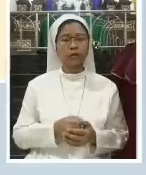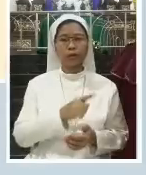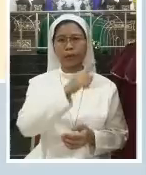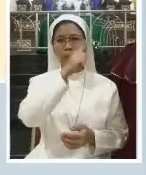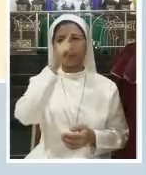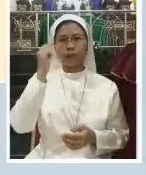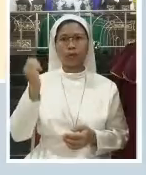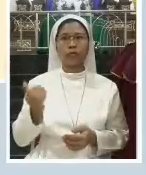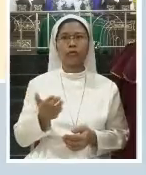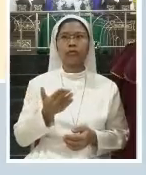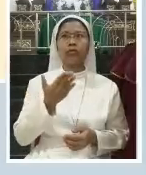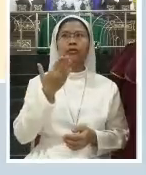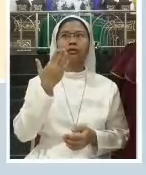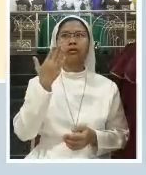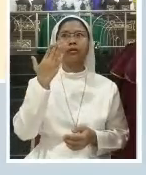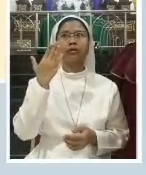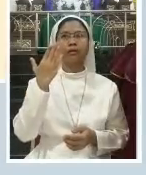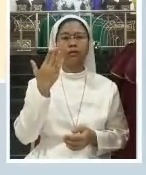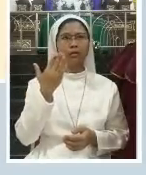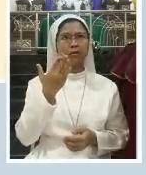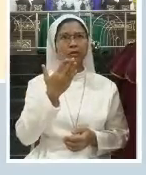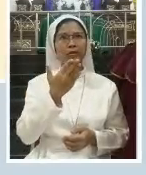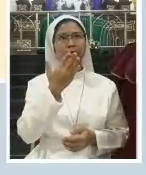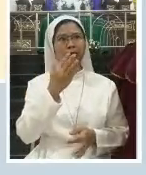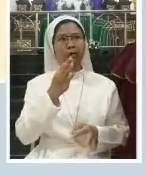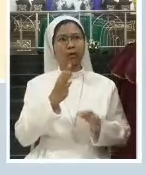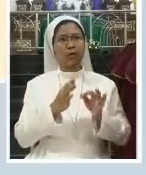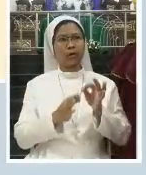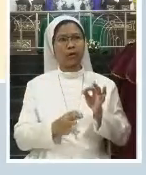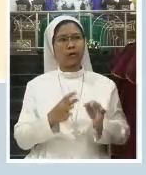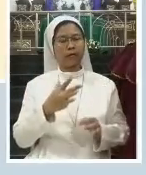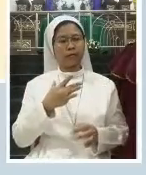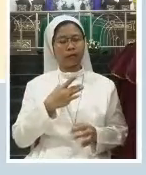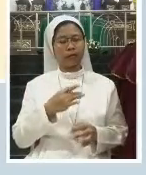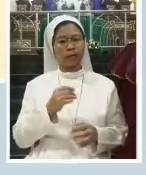niya, kung siya buot kan